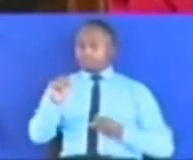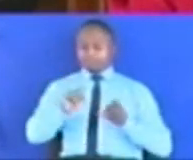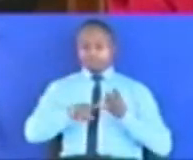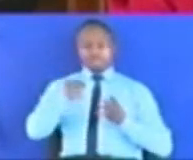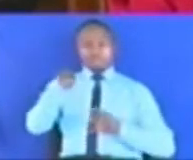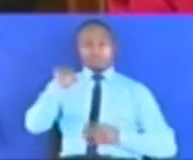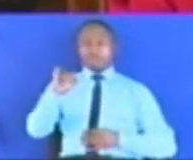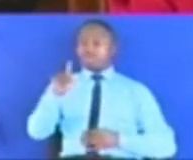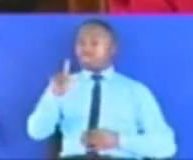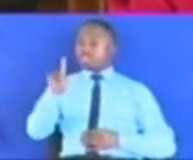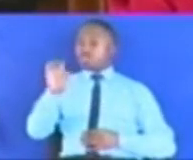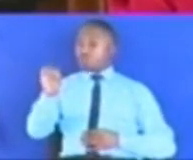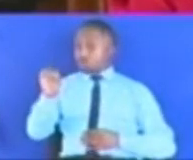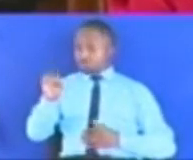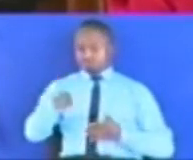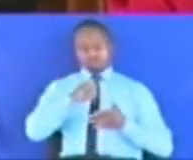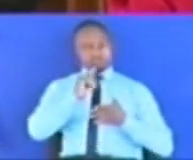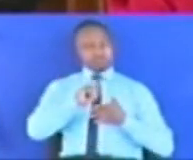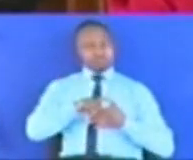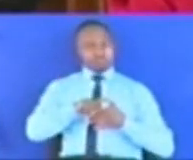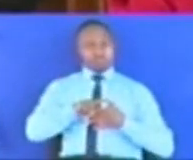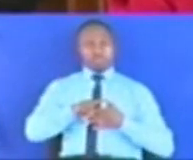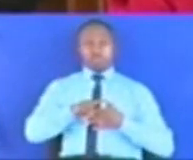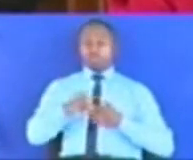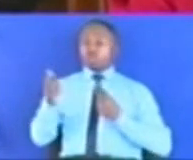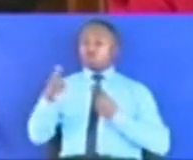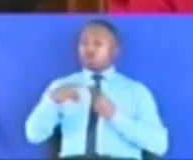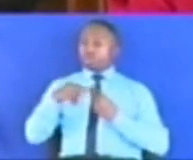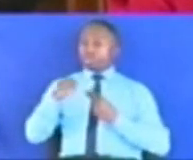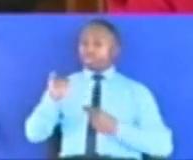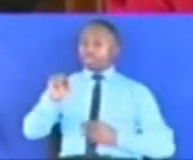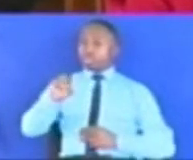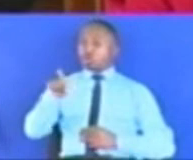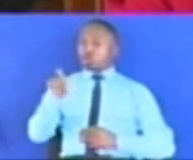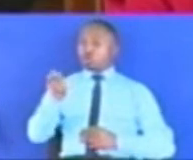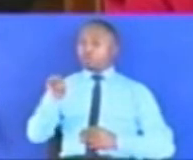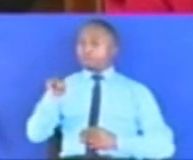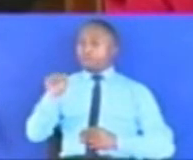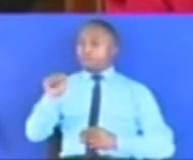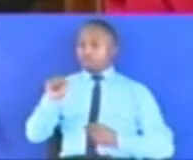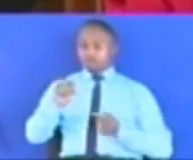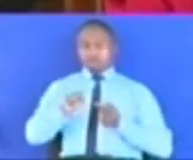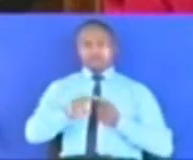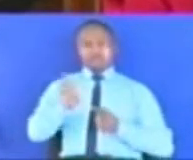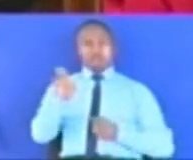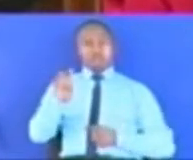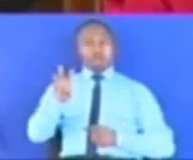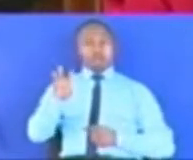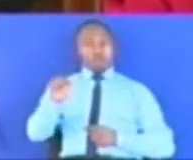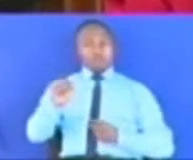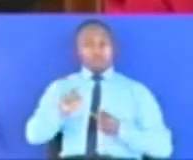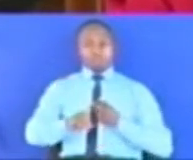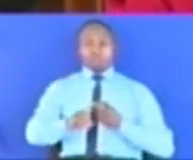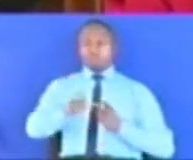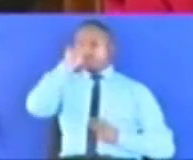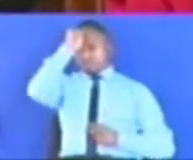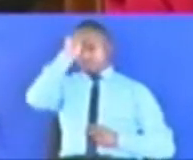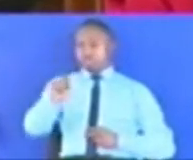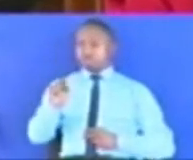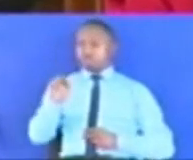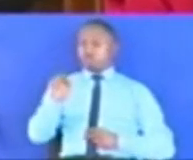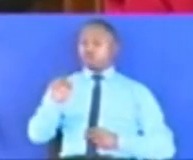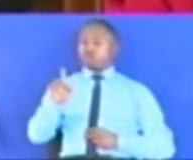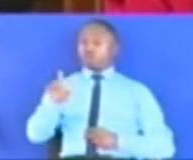Michael Kembaki, Mheshimiwa Dr. Christine Ishengoma, Mheshimiwa Hawa Mwaifunga, Mheshimiwa Agnesta